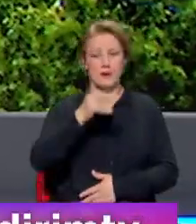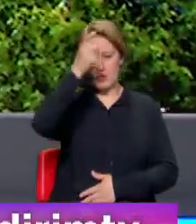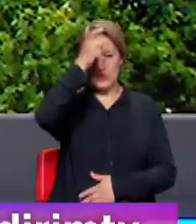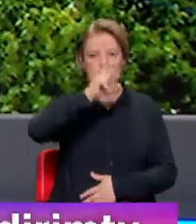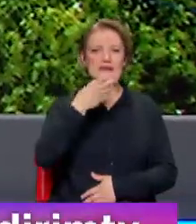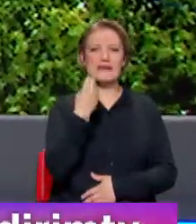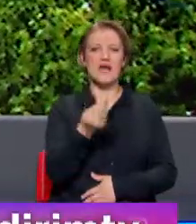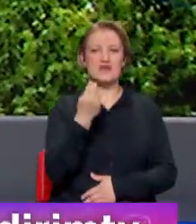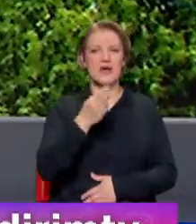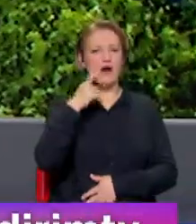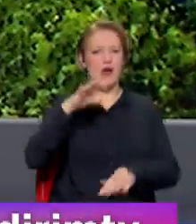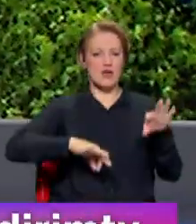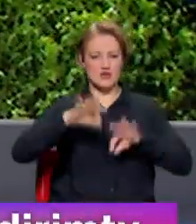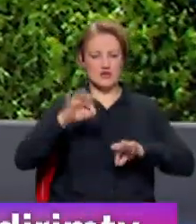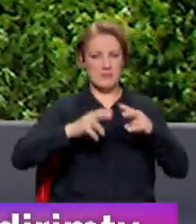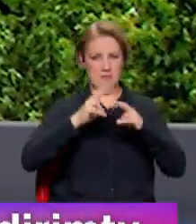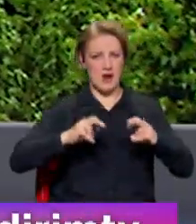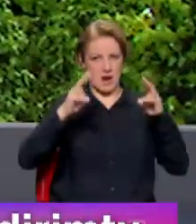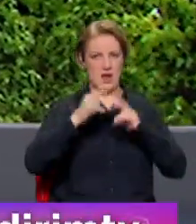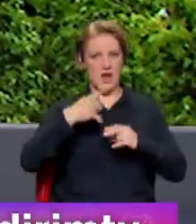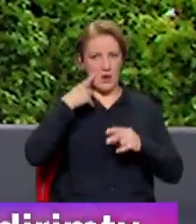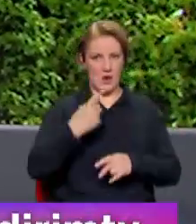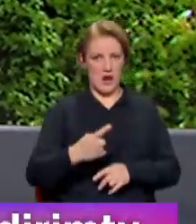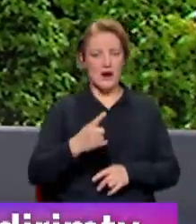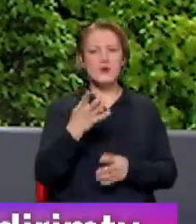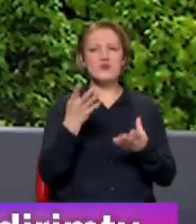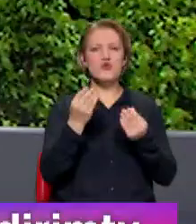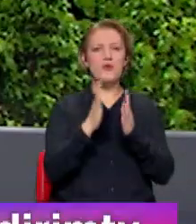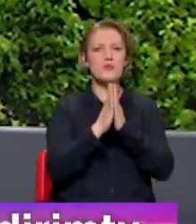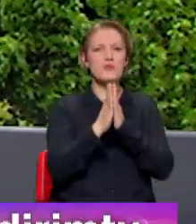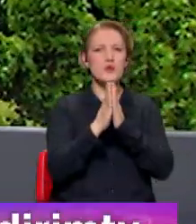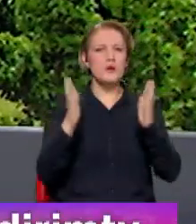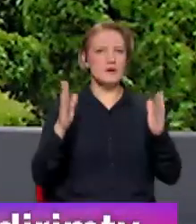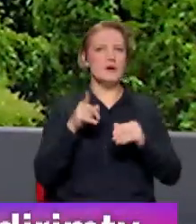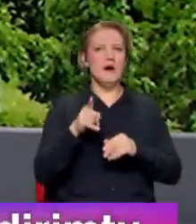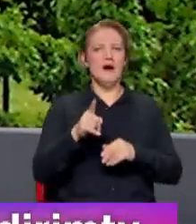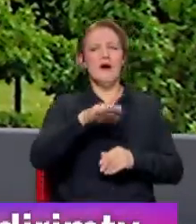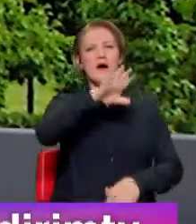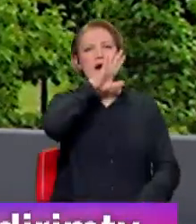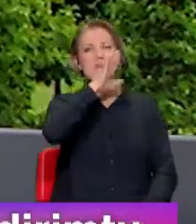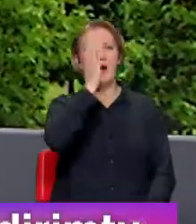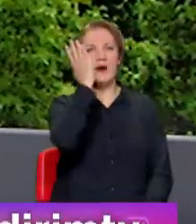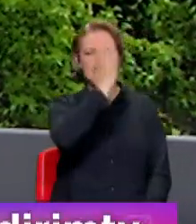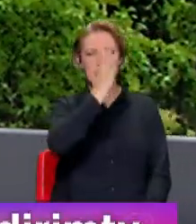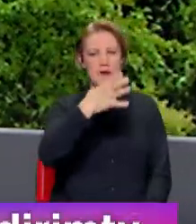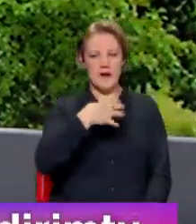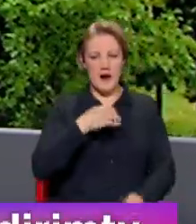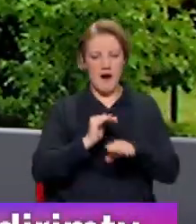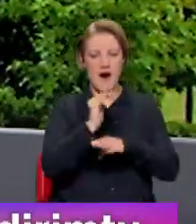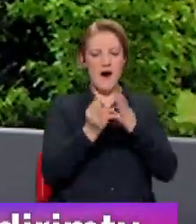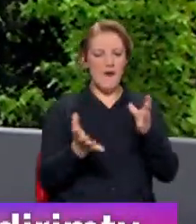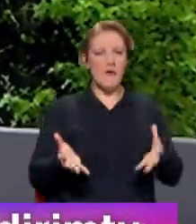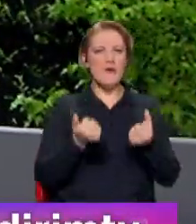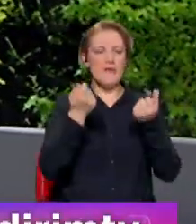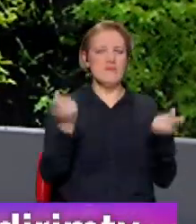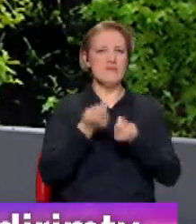Türkiye'deki gençlerin istatistik olarak değerlendirdiğimizde çok büyük bir kısmı yurt dışına gidip kendi hayatını